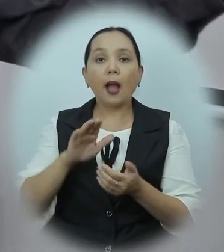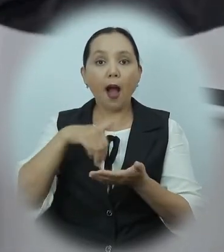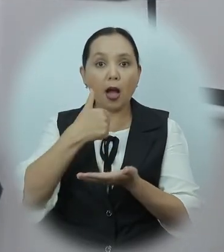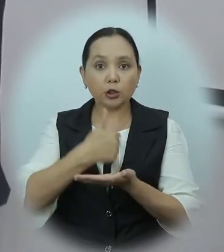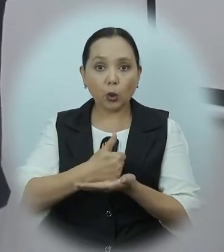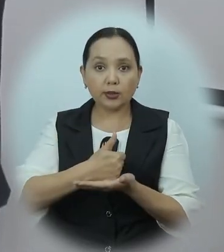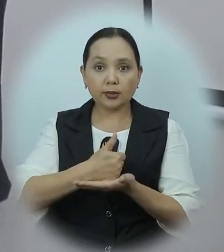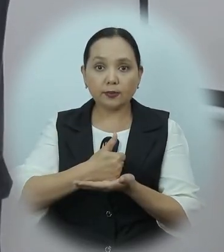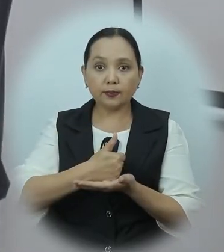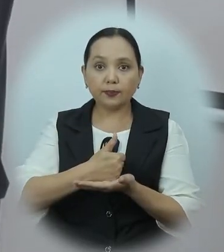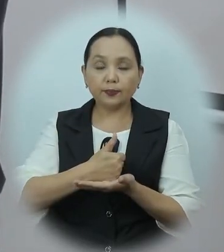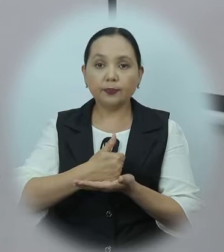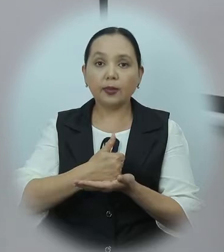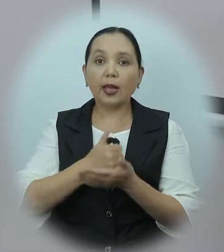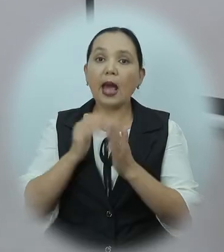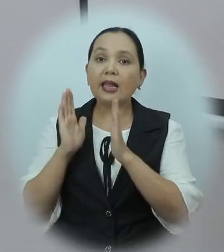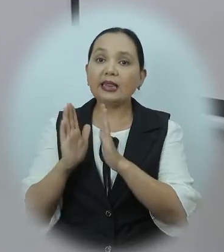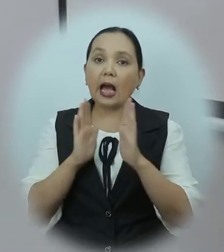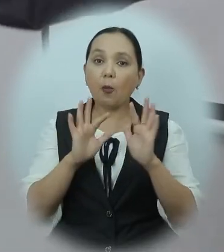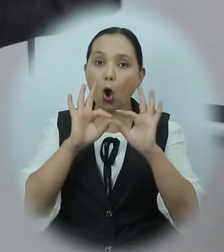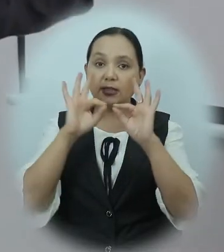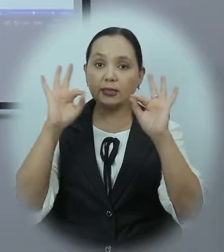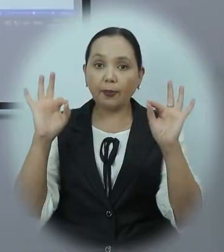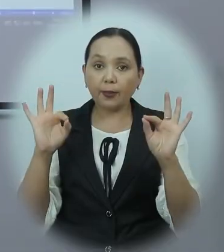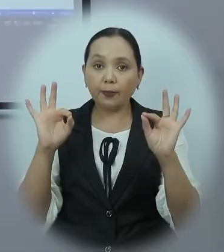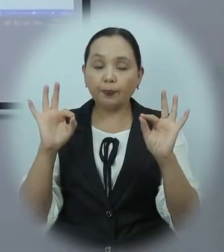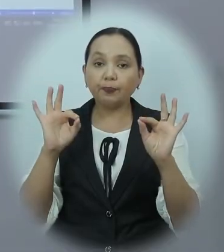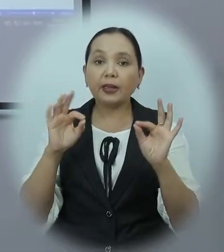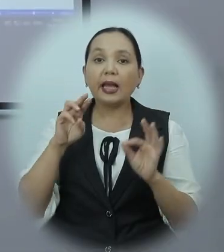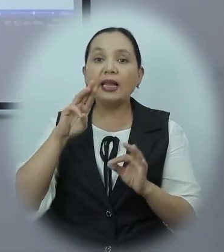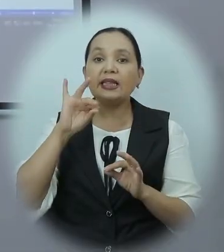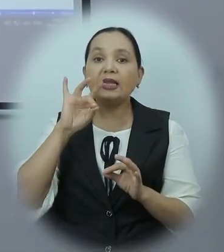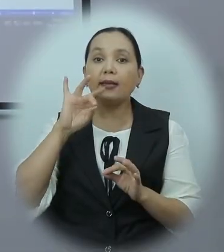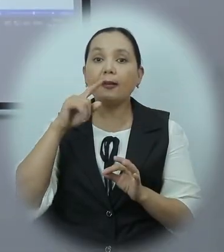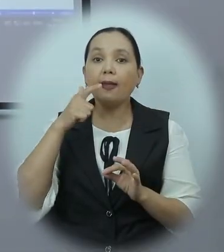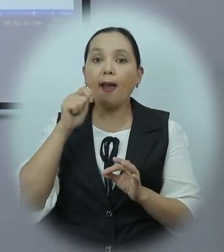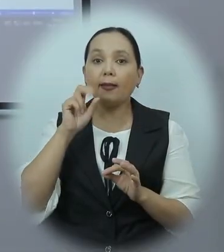Asos, tarmoq simi, tirgak,